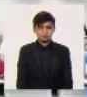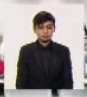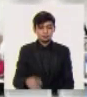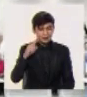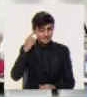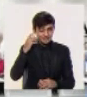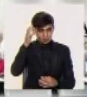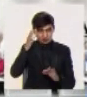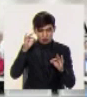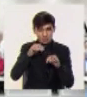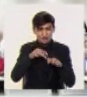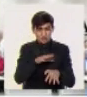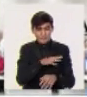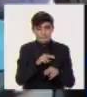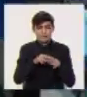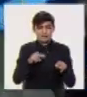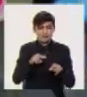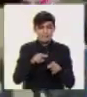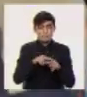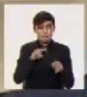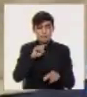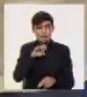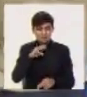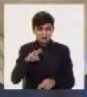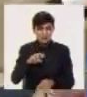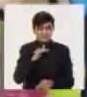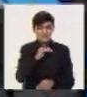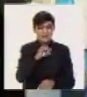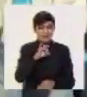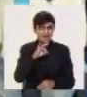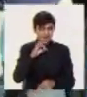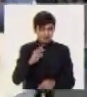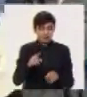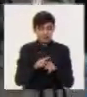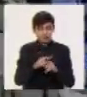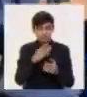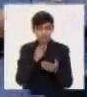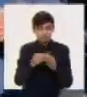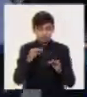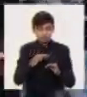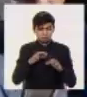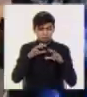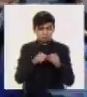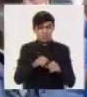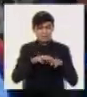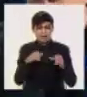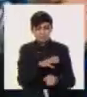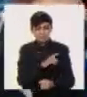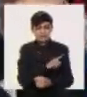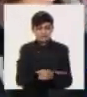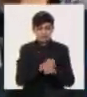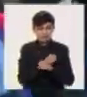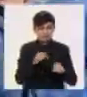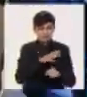Кыргызский политический деятель, председатель партии «Арнамыс» Феликс Кулов назвал последние события силовым захватом власти. Он сообщил,